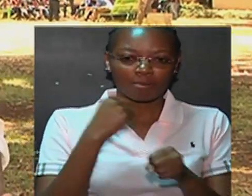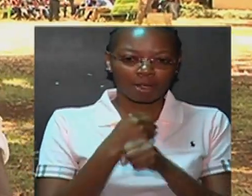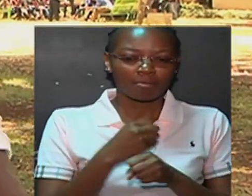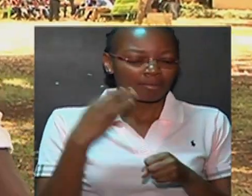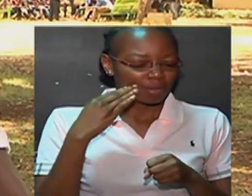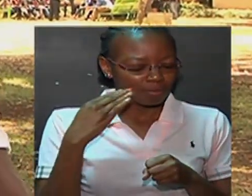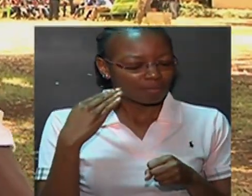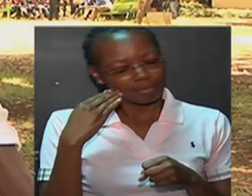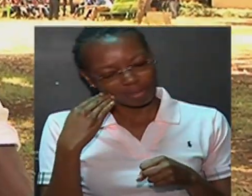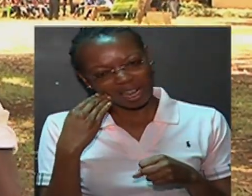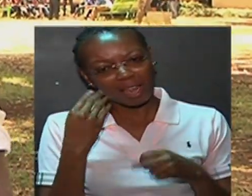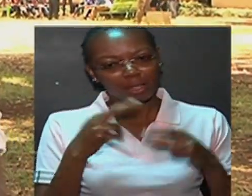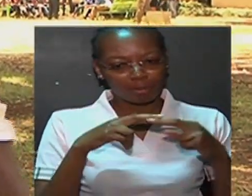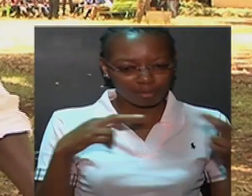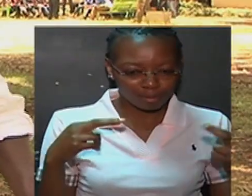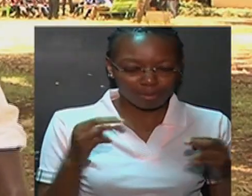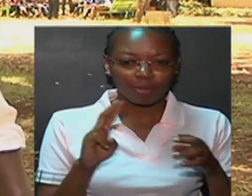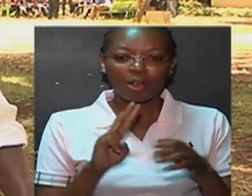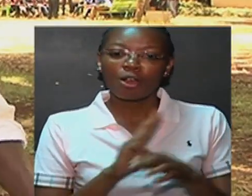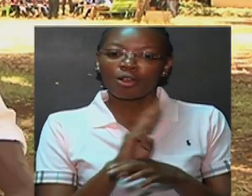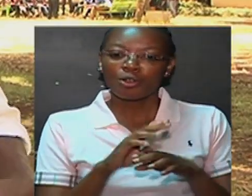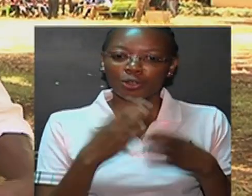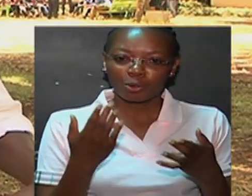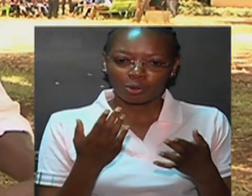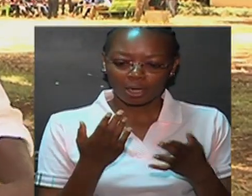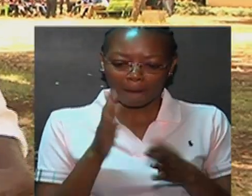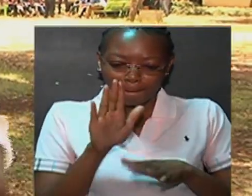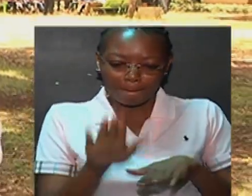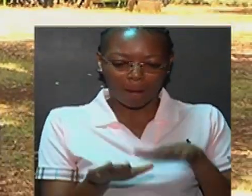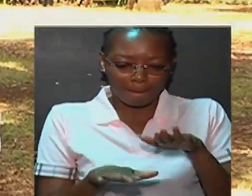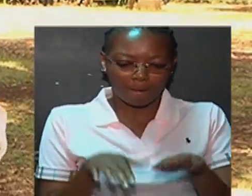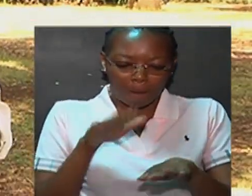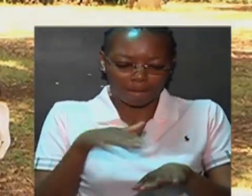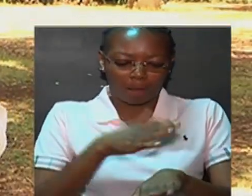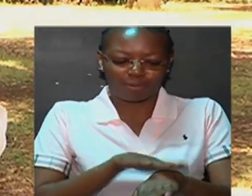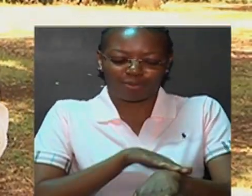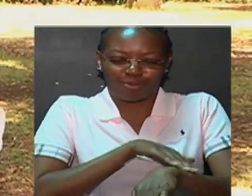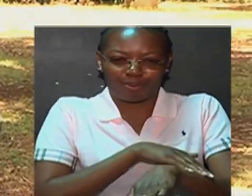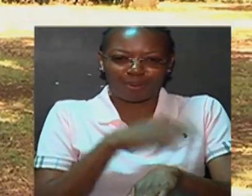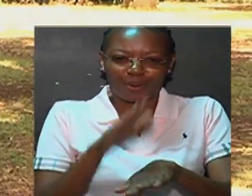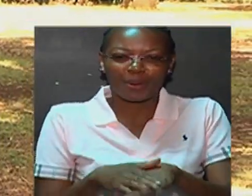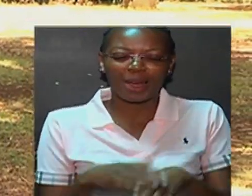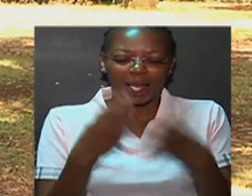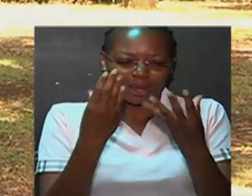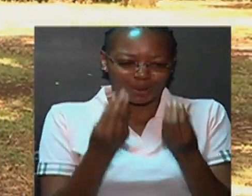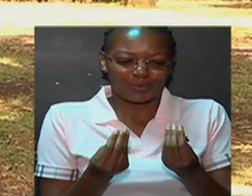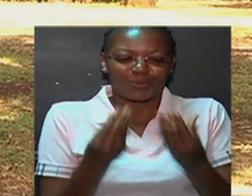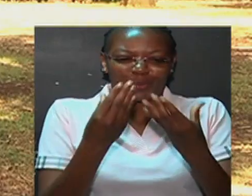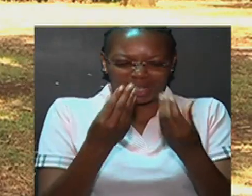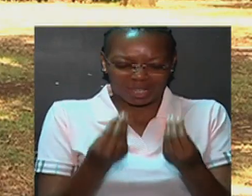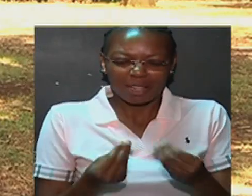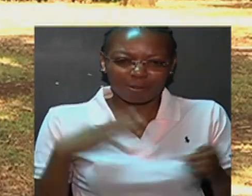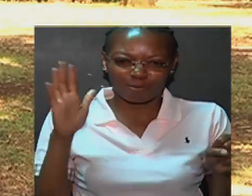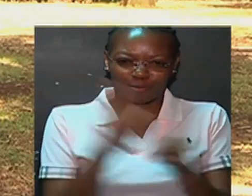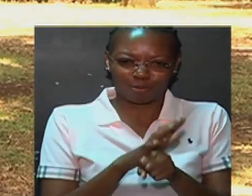ya thigh, nyama ya huko mguu, iko nyama mingi na soft. Na sana sana meatloaf inatakanga nyama